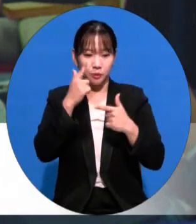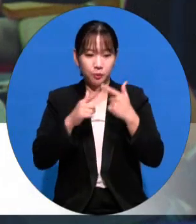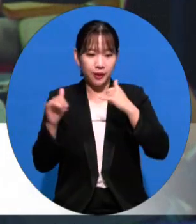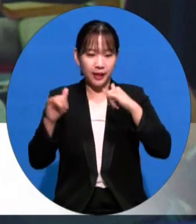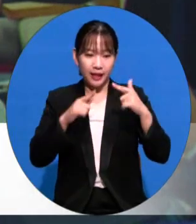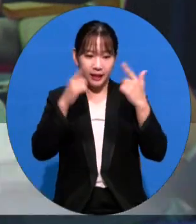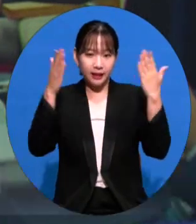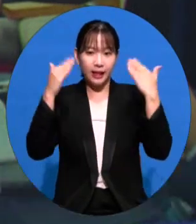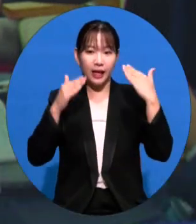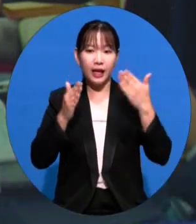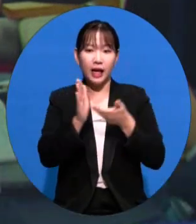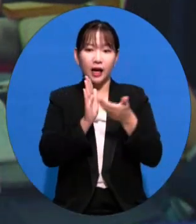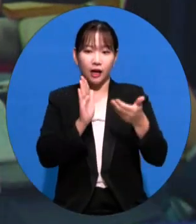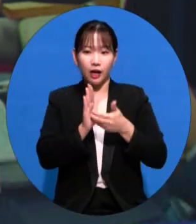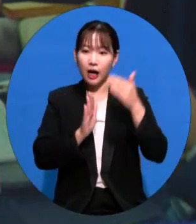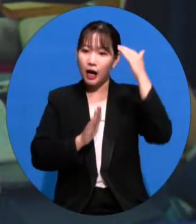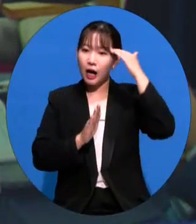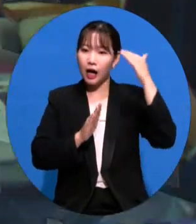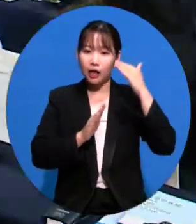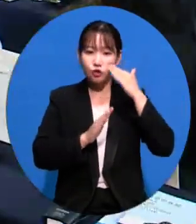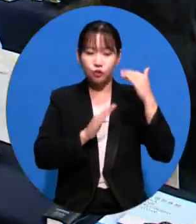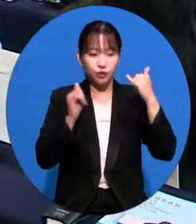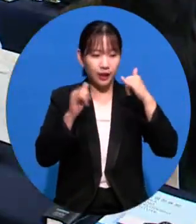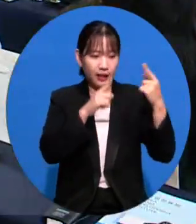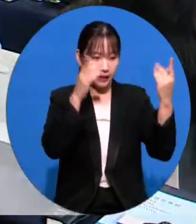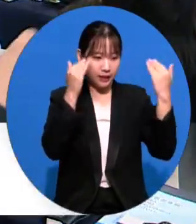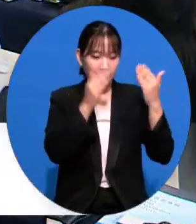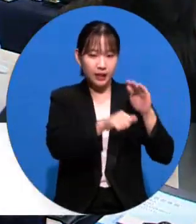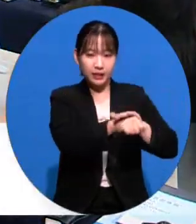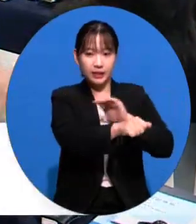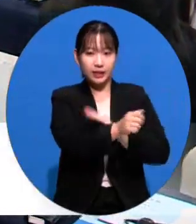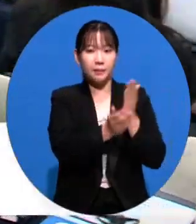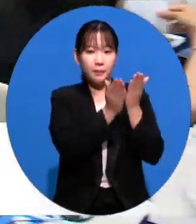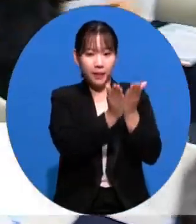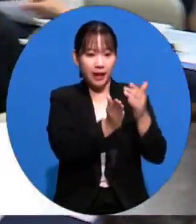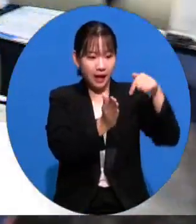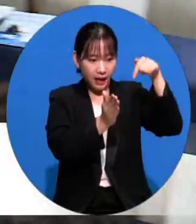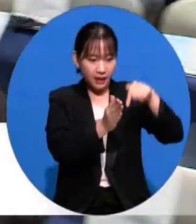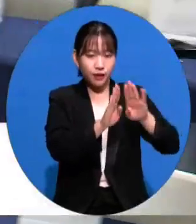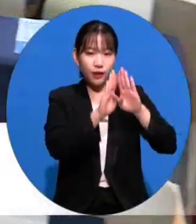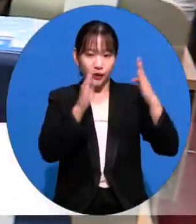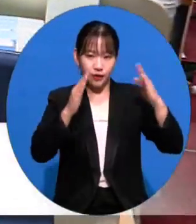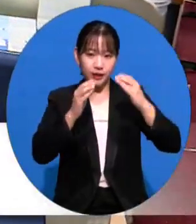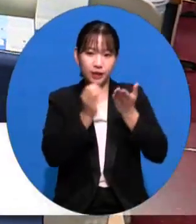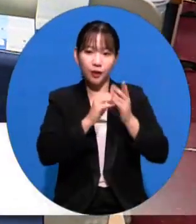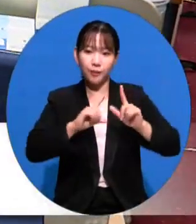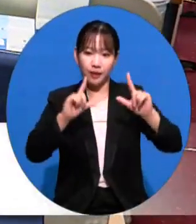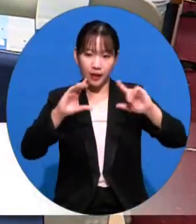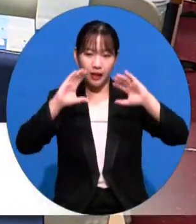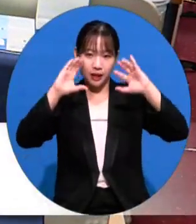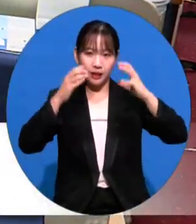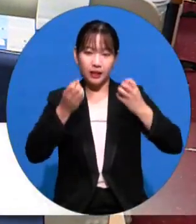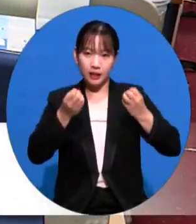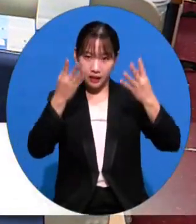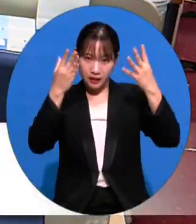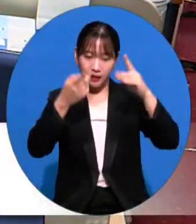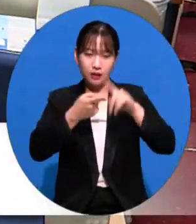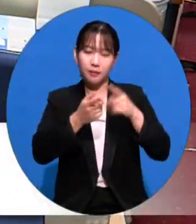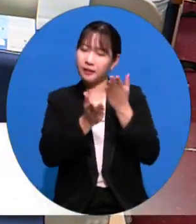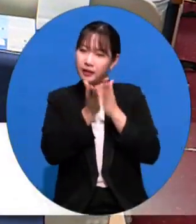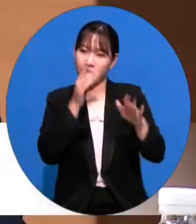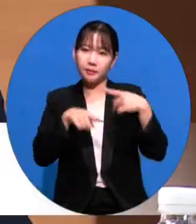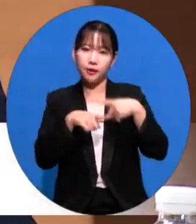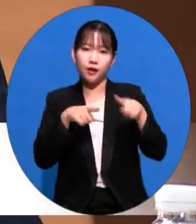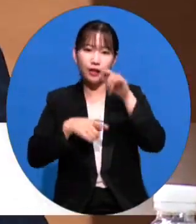목포해양대 부두에서 한국해양대 실습선을 타고 개최한 섬의 날 기념 국제학술대회를 두고 부적절했다는 평가가